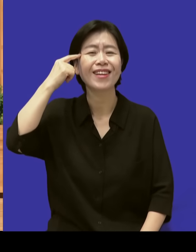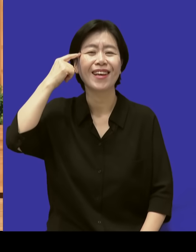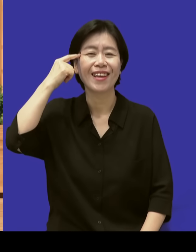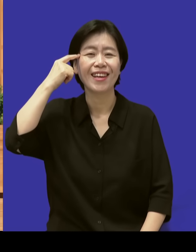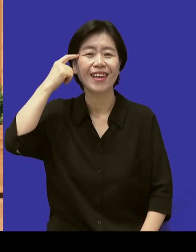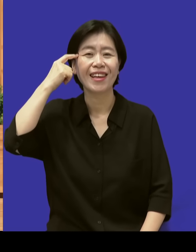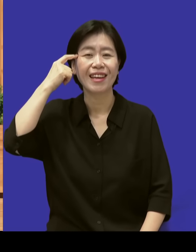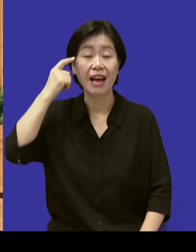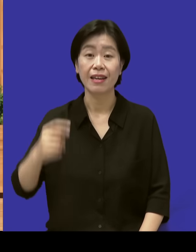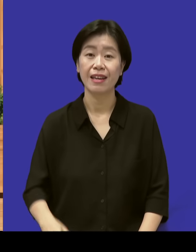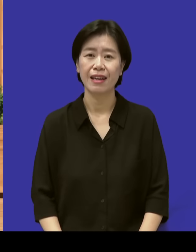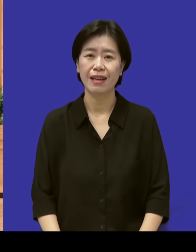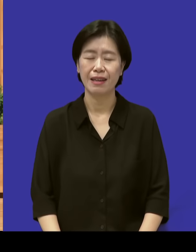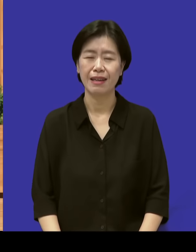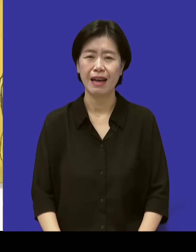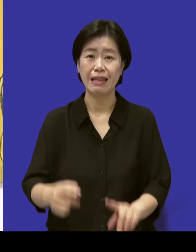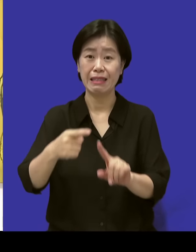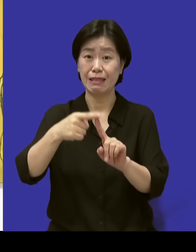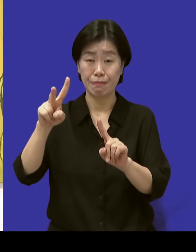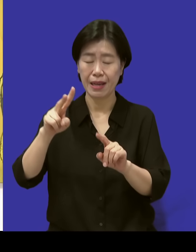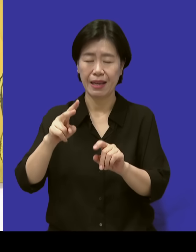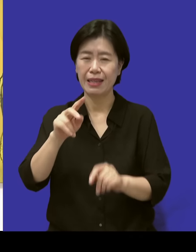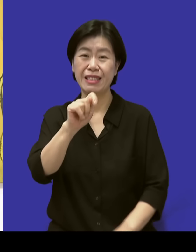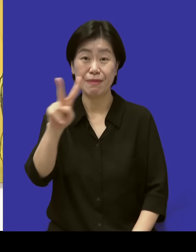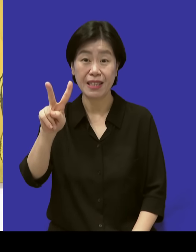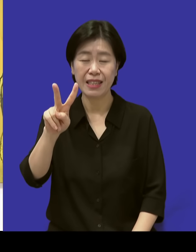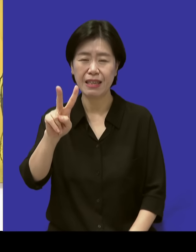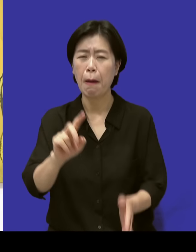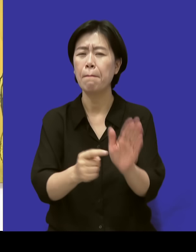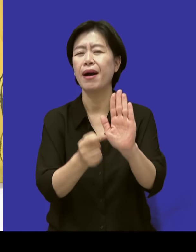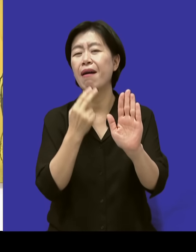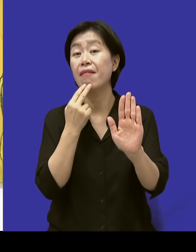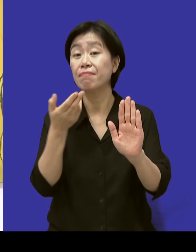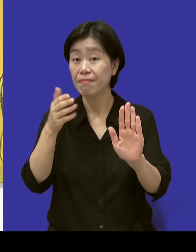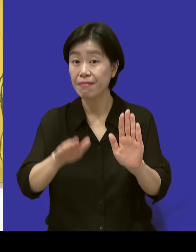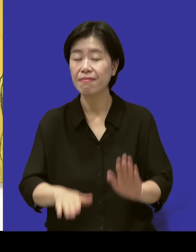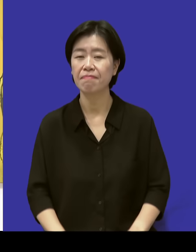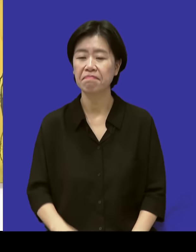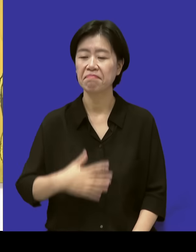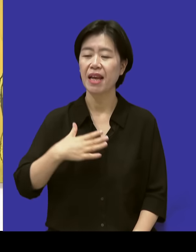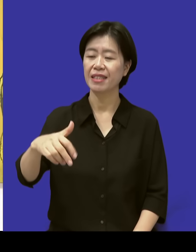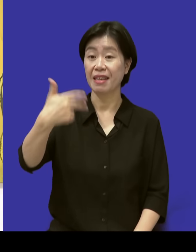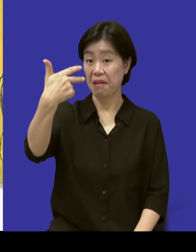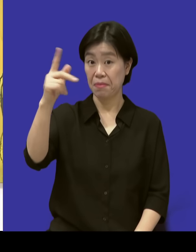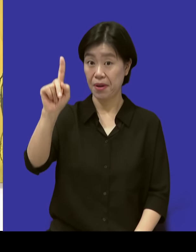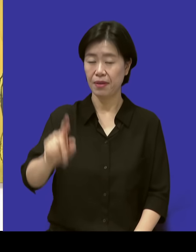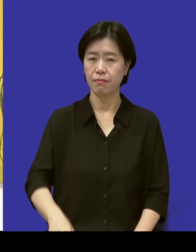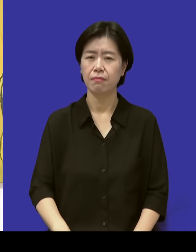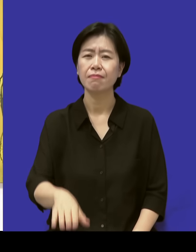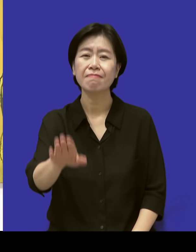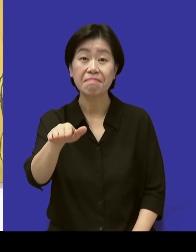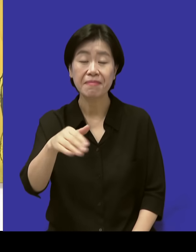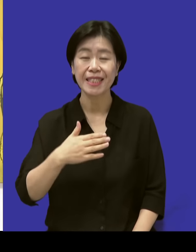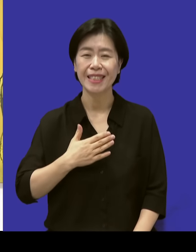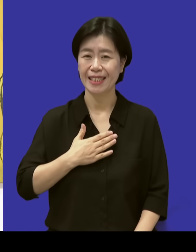예, 예, 예. 아 영상에는 안 나왔거든요. 안, 나왔죠, 예. 예. 안 나왔는데 그때 사실 제 이거 이